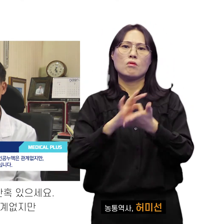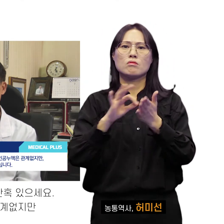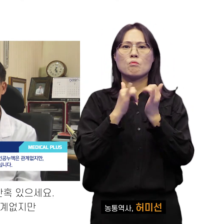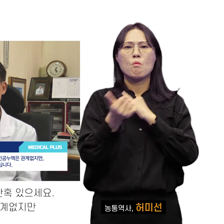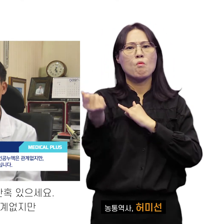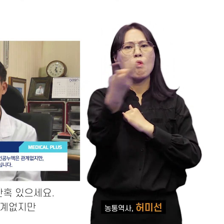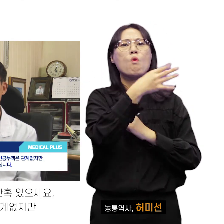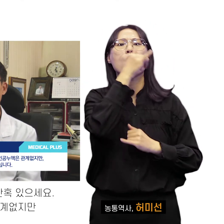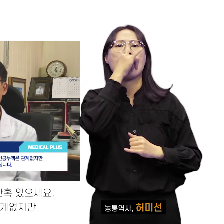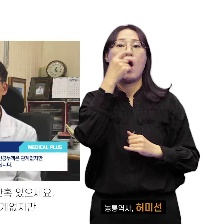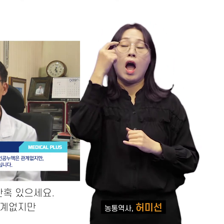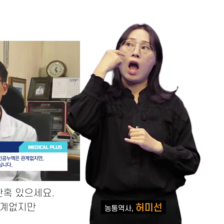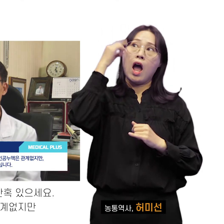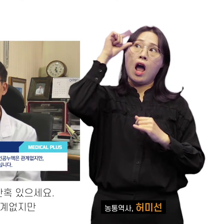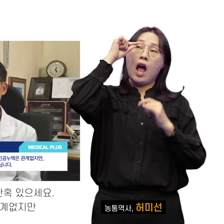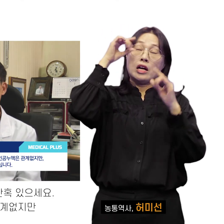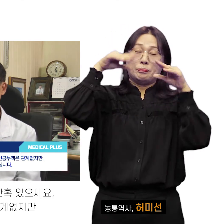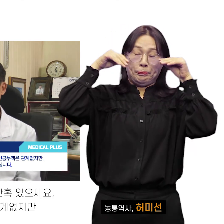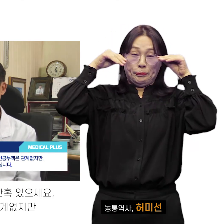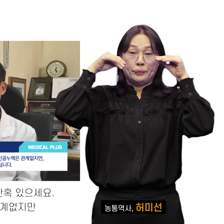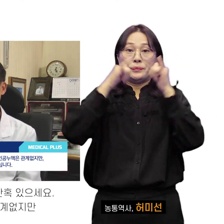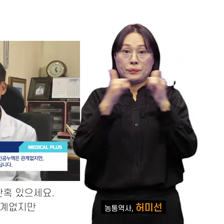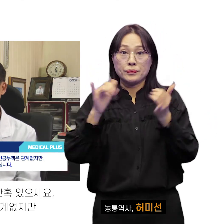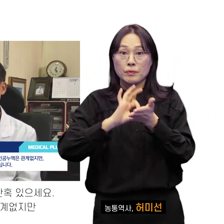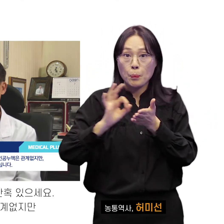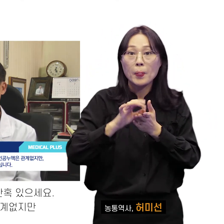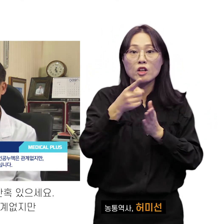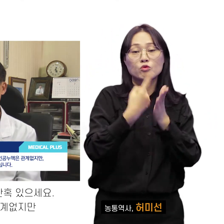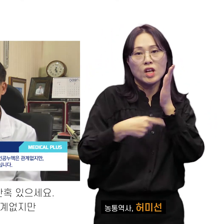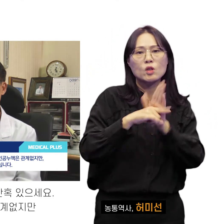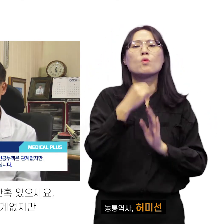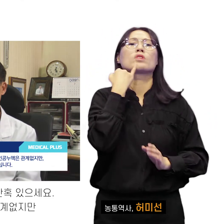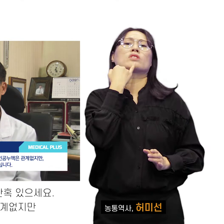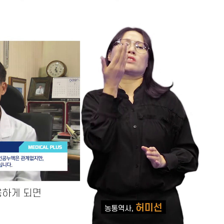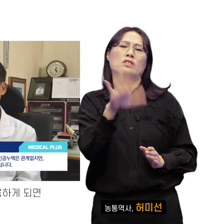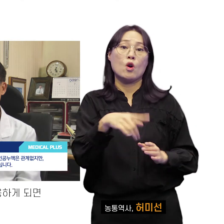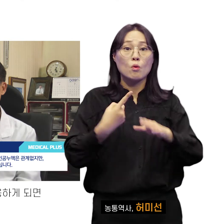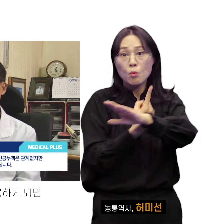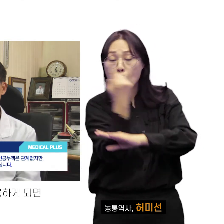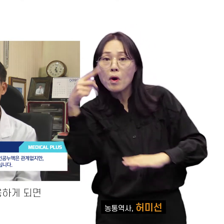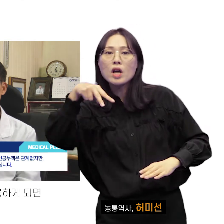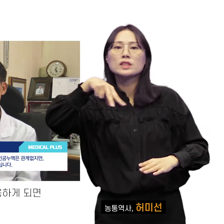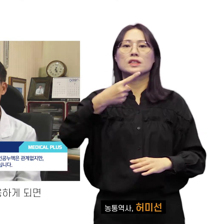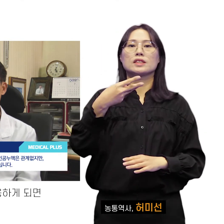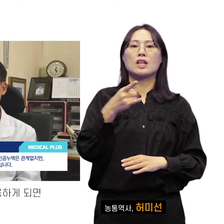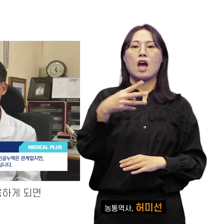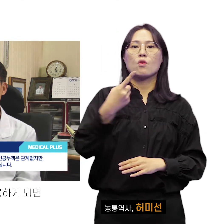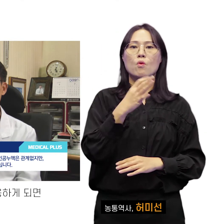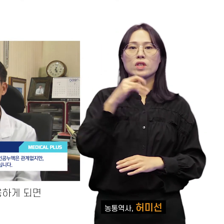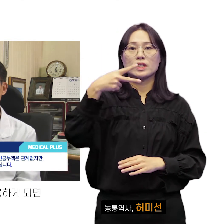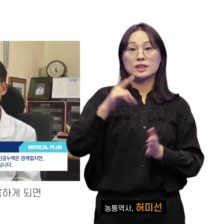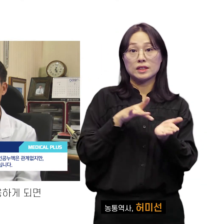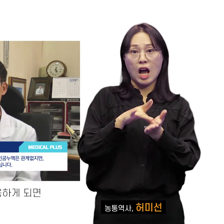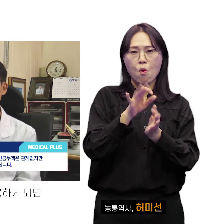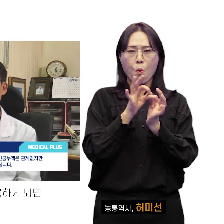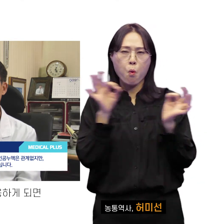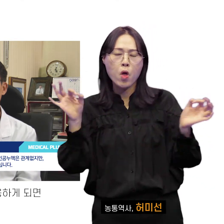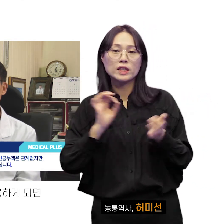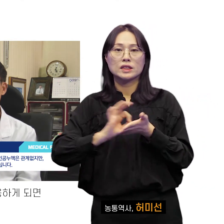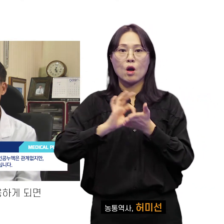분들이 간혹 있으세요. 안구 건조증을 위해서 인공누액은 관계없지만 그 위에 스테로이드 제자를 오래 사용하게